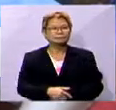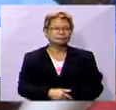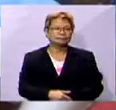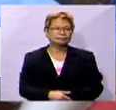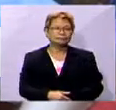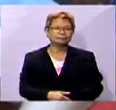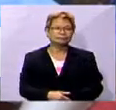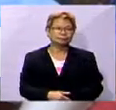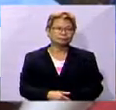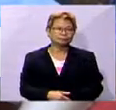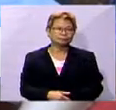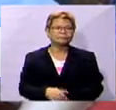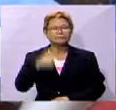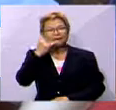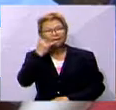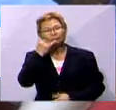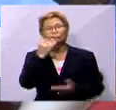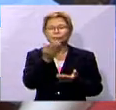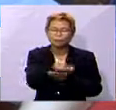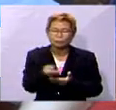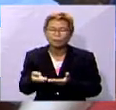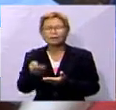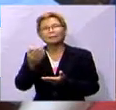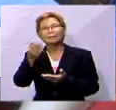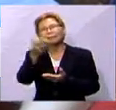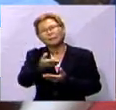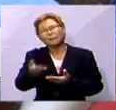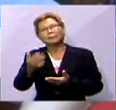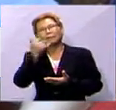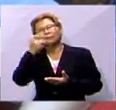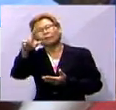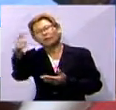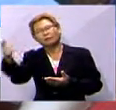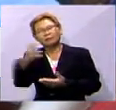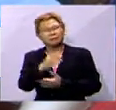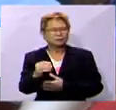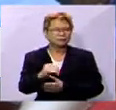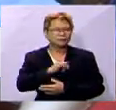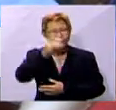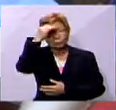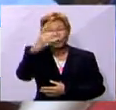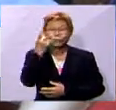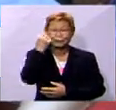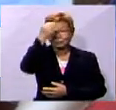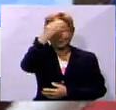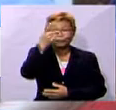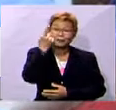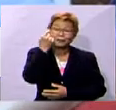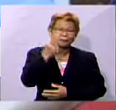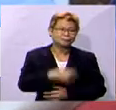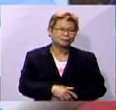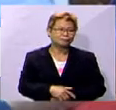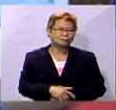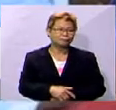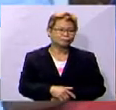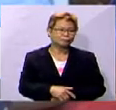bidang ICT iaitu telefon, gadget lain dan sebagainya. Sebab seperti yang saya beritahu tadi bahawa